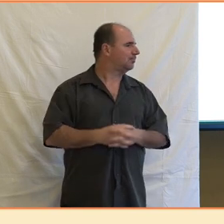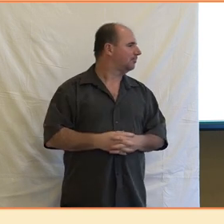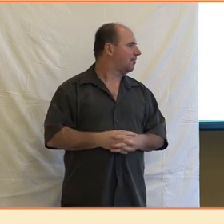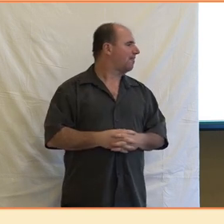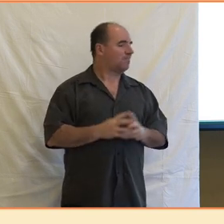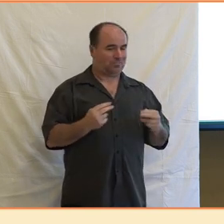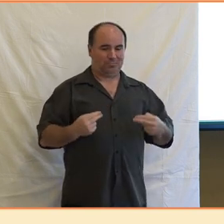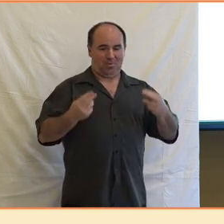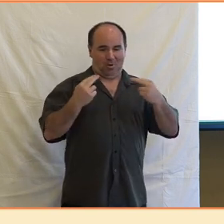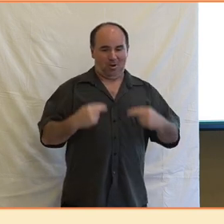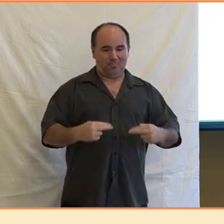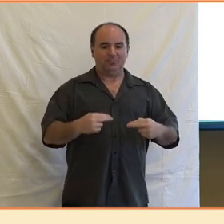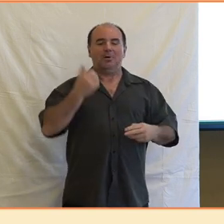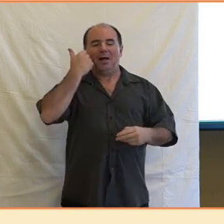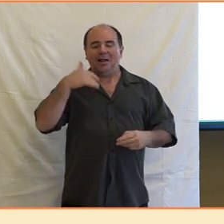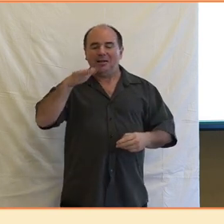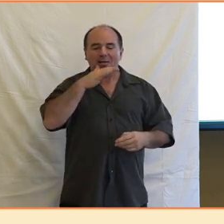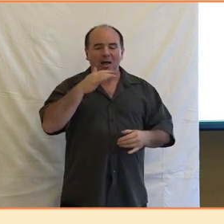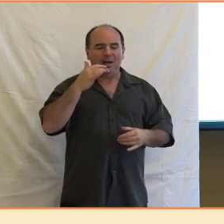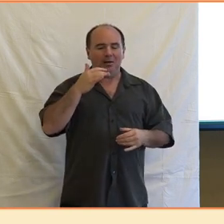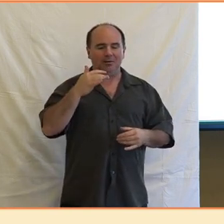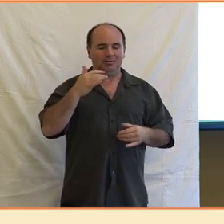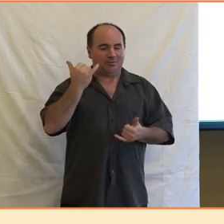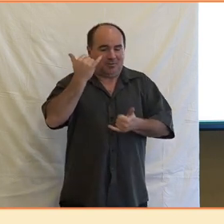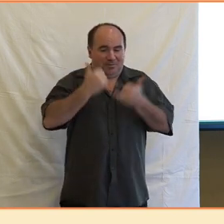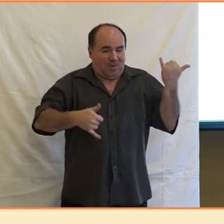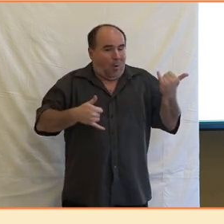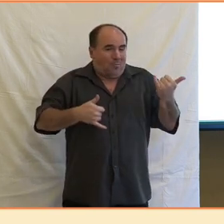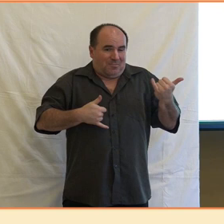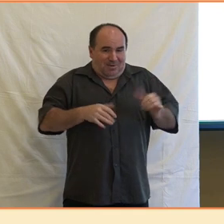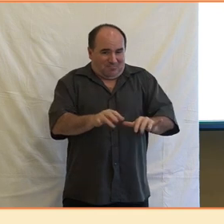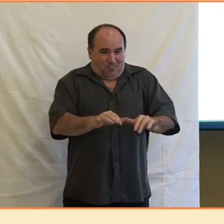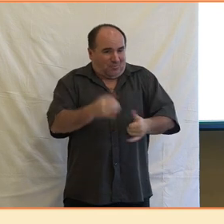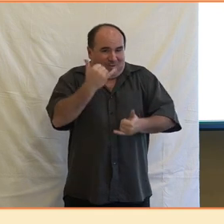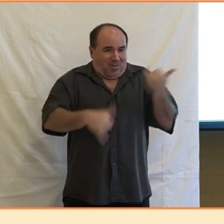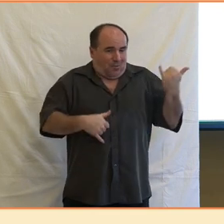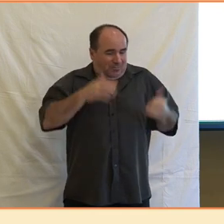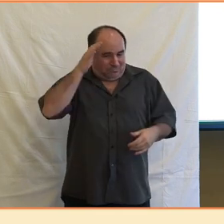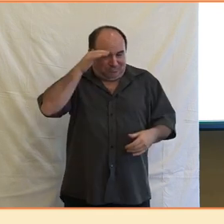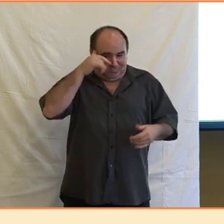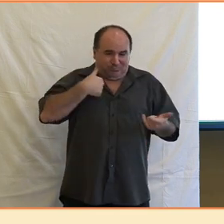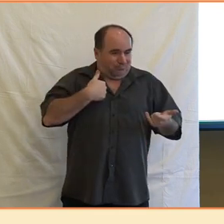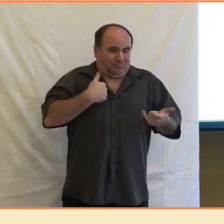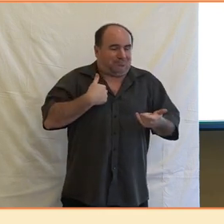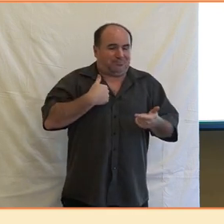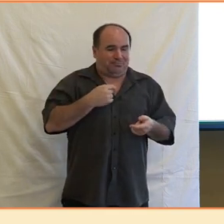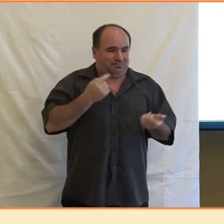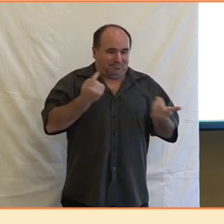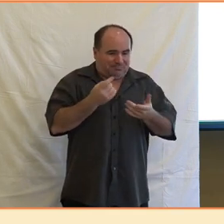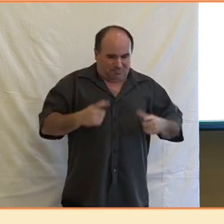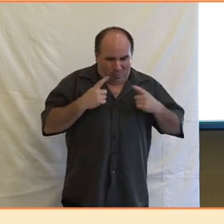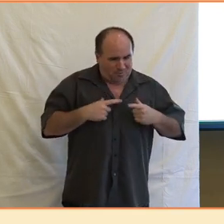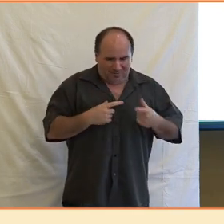Dále lidé, kteří neumí pracovat s digitálními technologiemi, to znamená, pro ně jsou sice dostupné, mohli by s nimi pracovat, ale